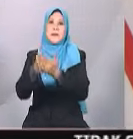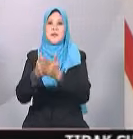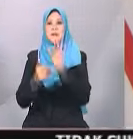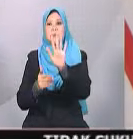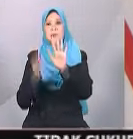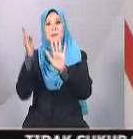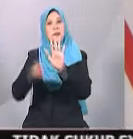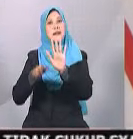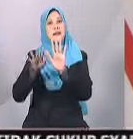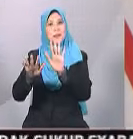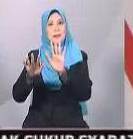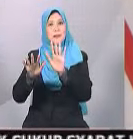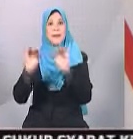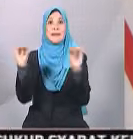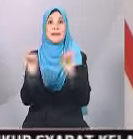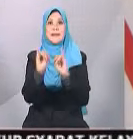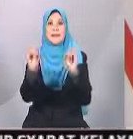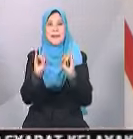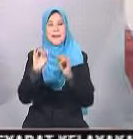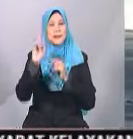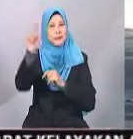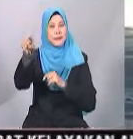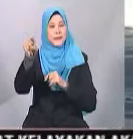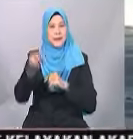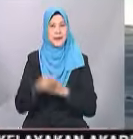2020 iaitu hari Isnin depan.